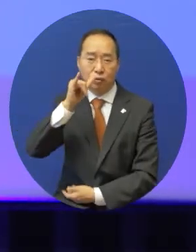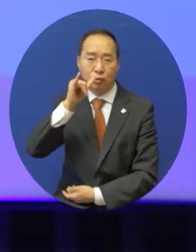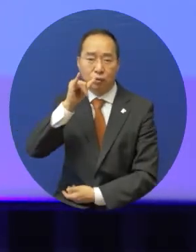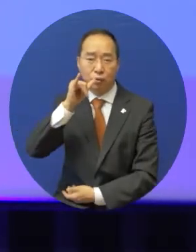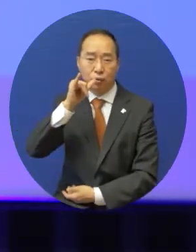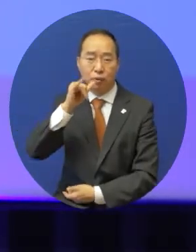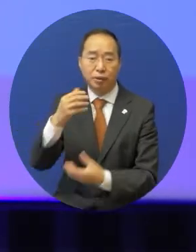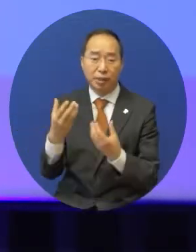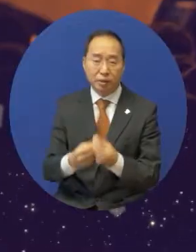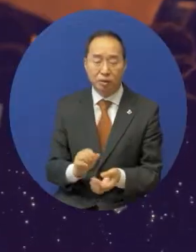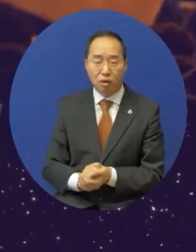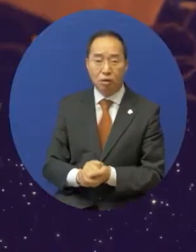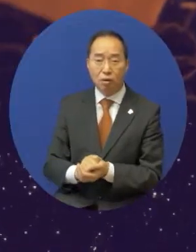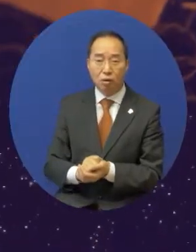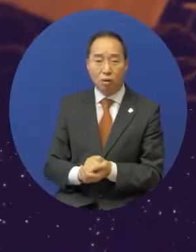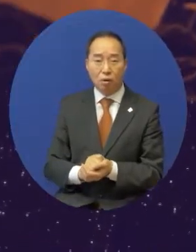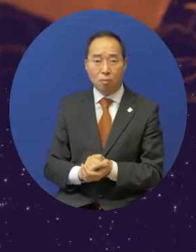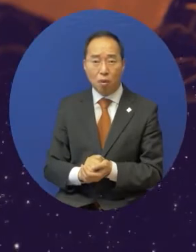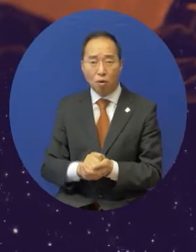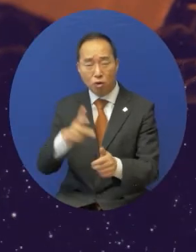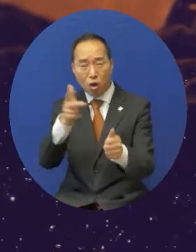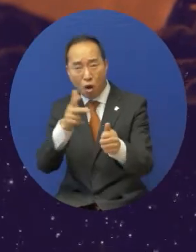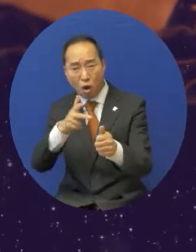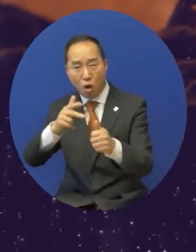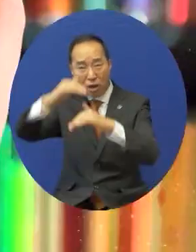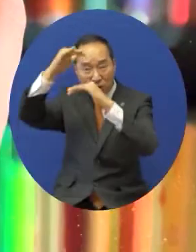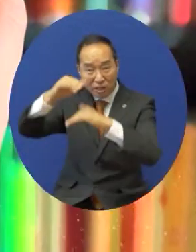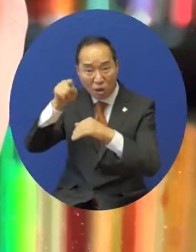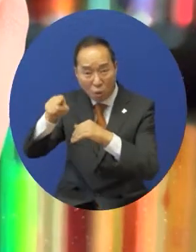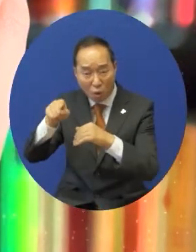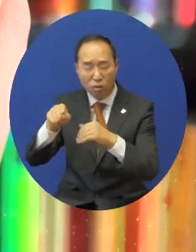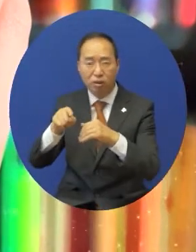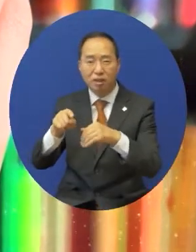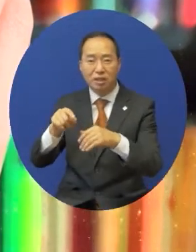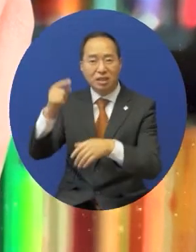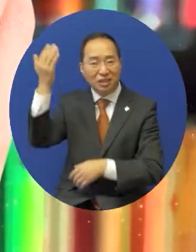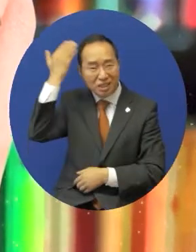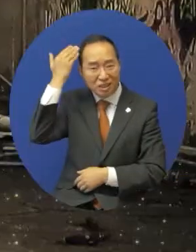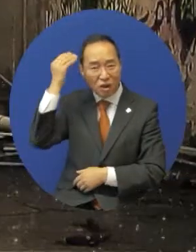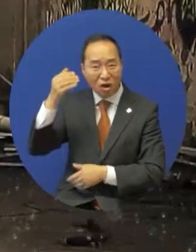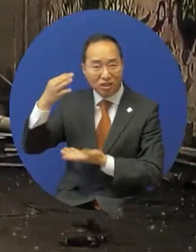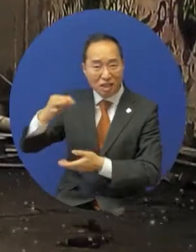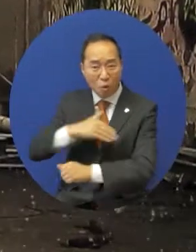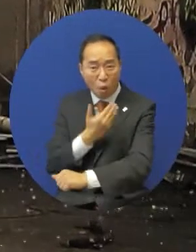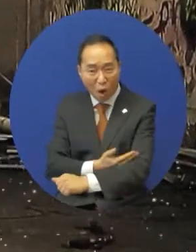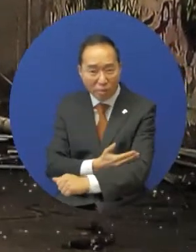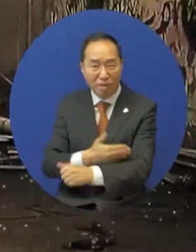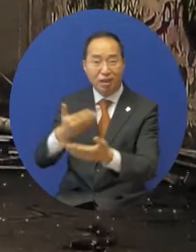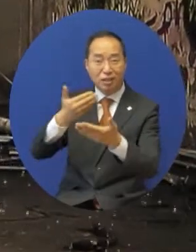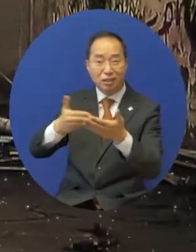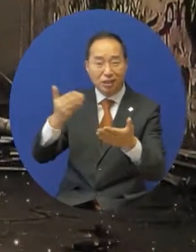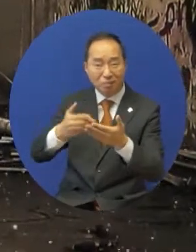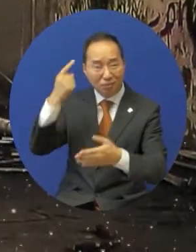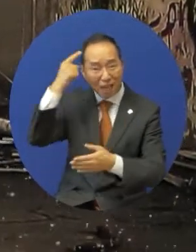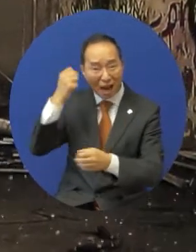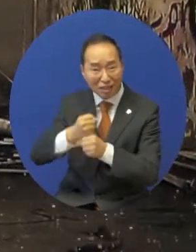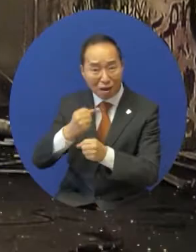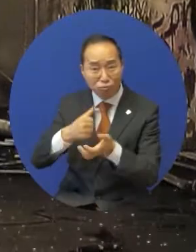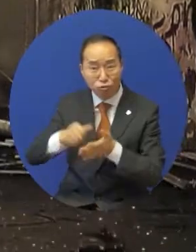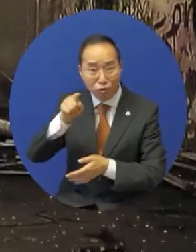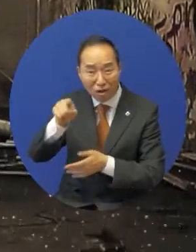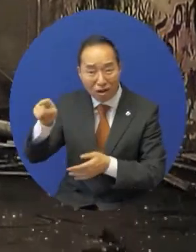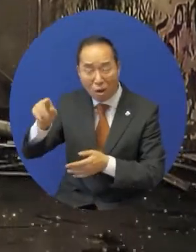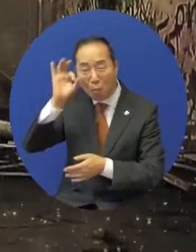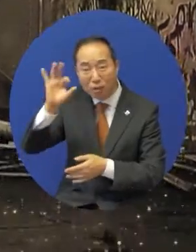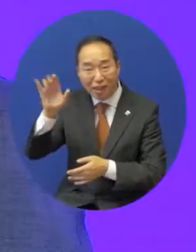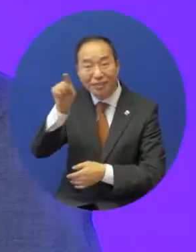있어요. 그것은 뭐 컨텐츠나 지적재산권, 뭐 특허와 같은 거, 그림이나 뭐 여러 가지